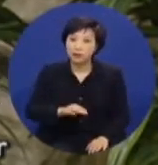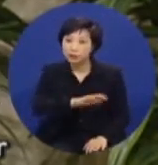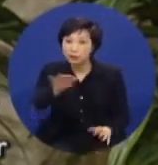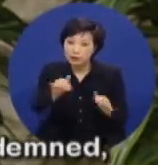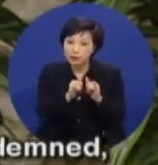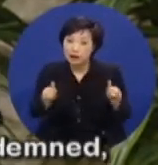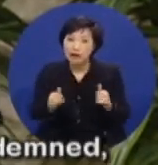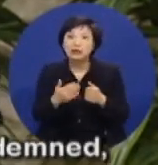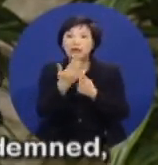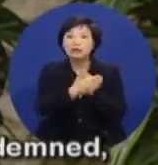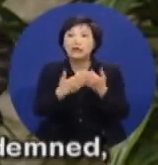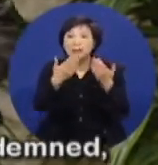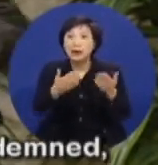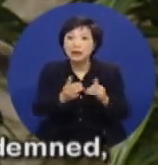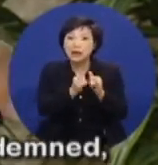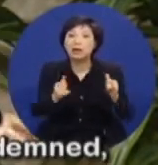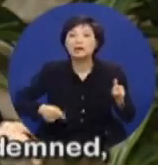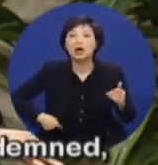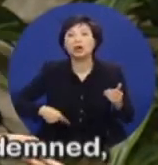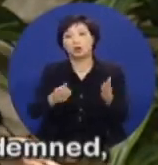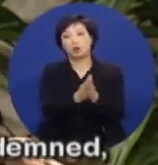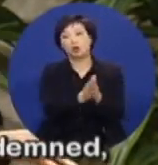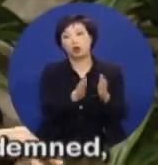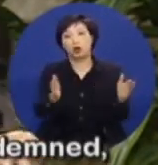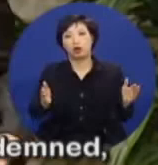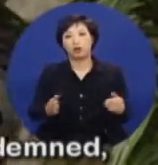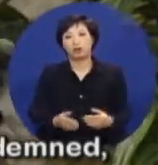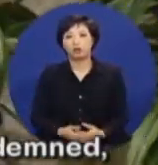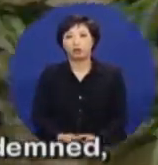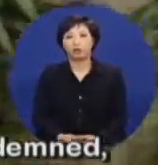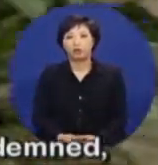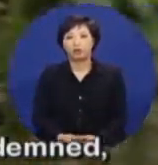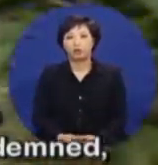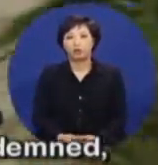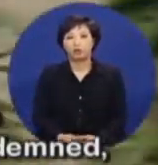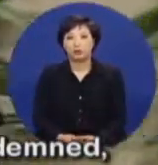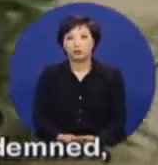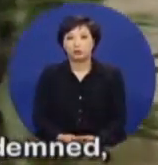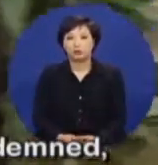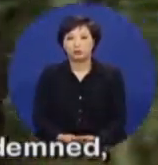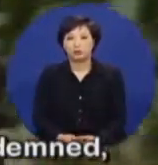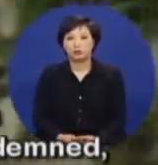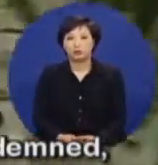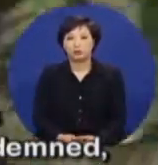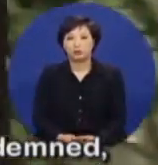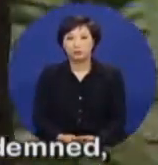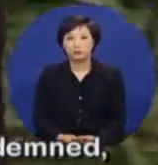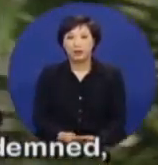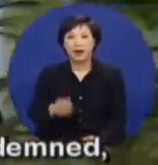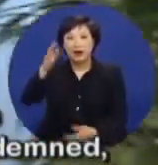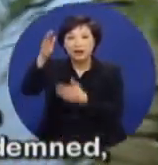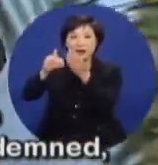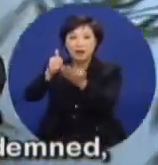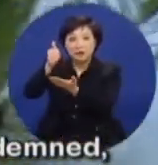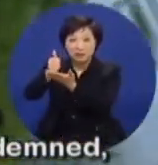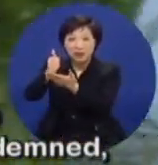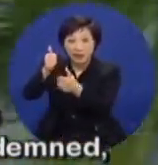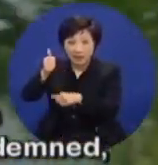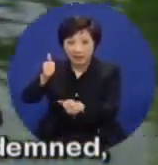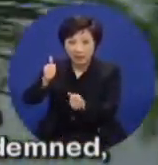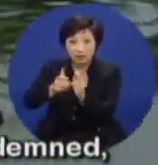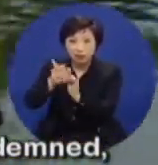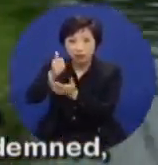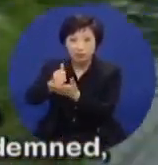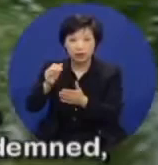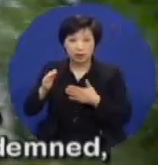사람에 대한 양심이 발로 라이 말입니다 이렇게 하나님이 아무리 나 때